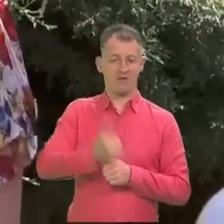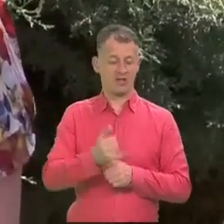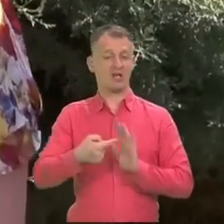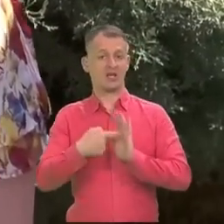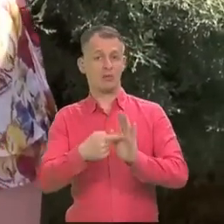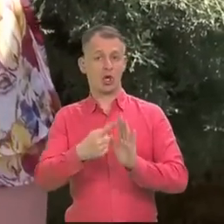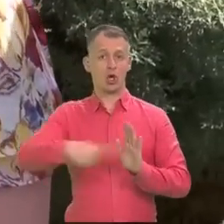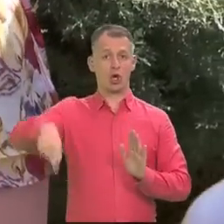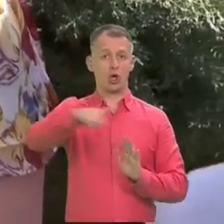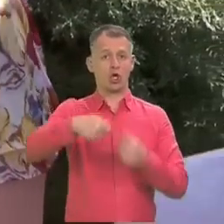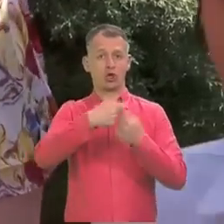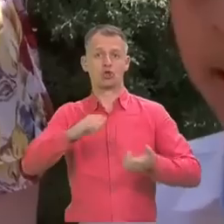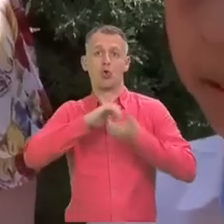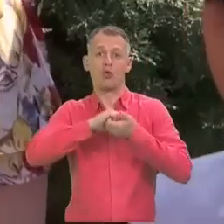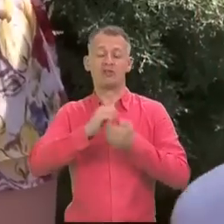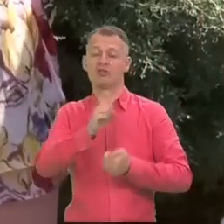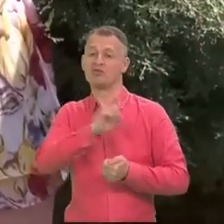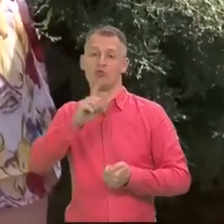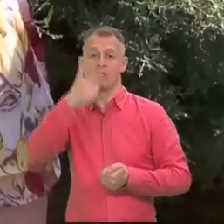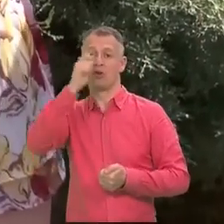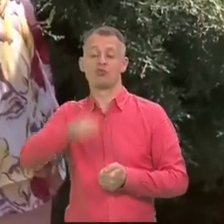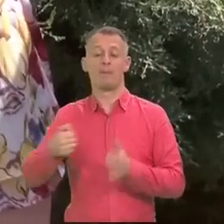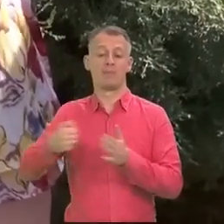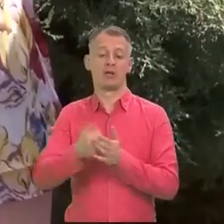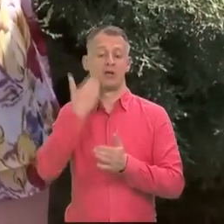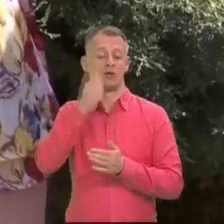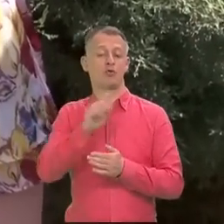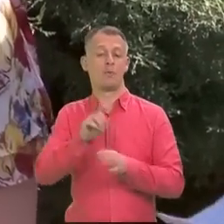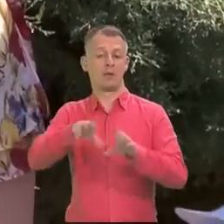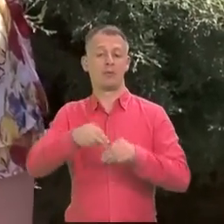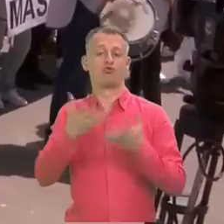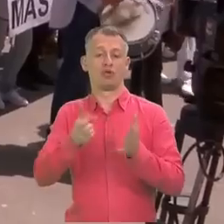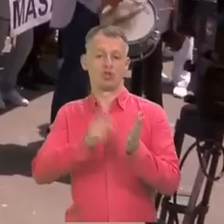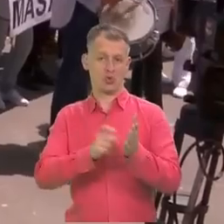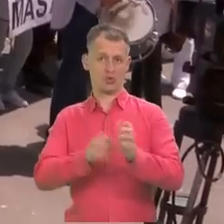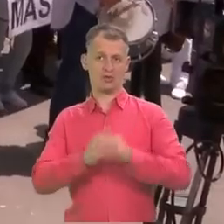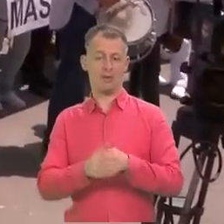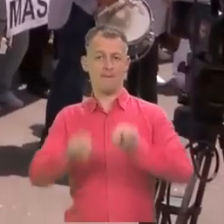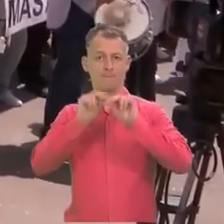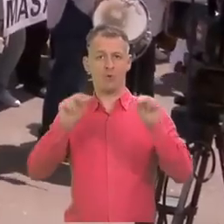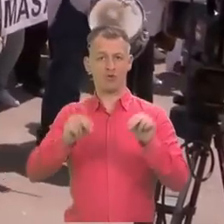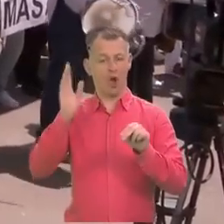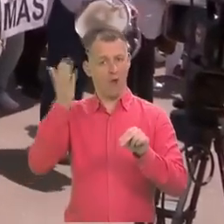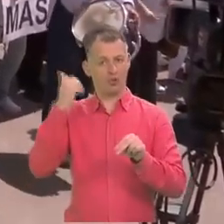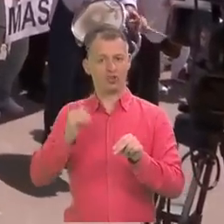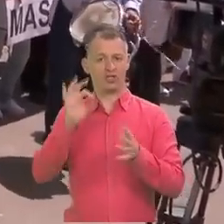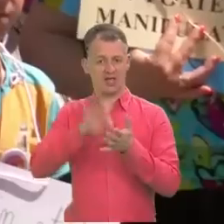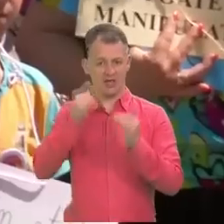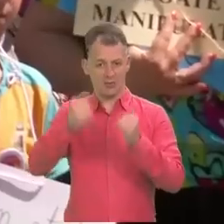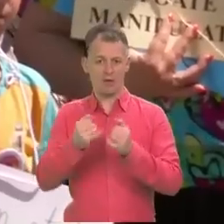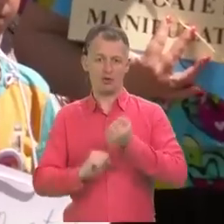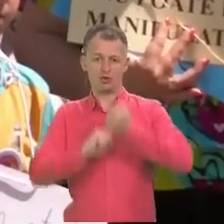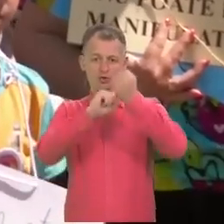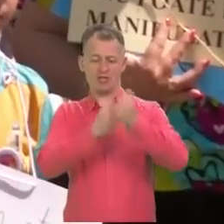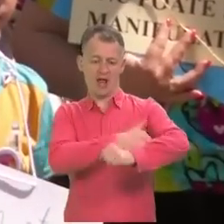suntem uniți și nu cedăm până nu primim ceea ce am cerut. Știți că nu cedăm. Profesorii au fost și de această dată susținuți de